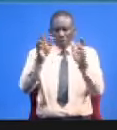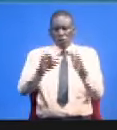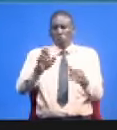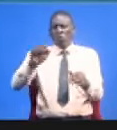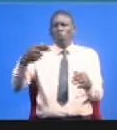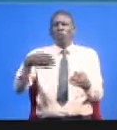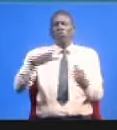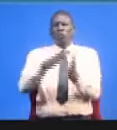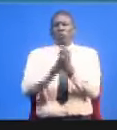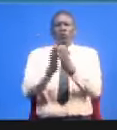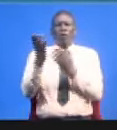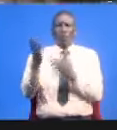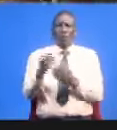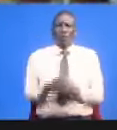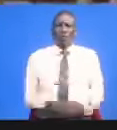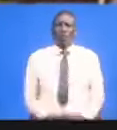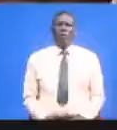na mengi.